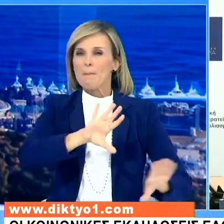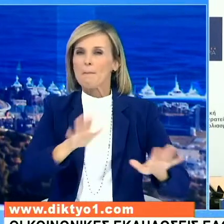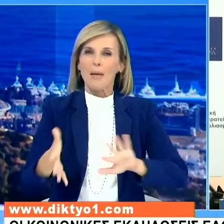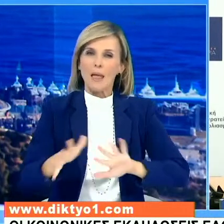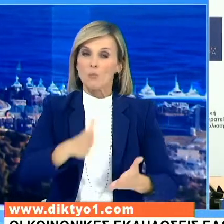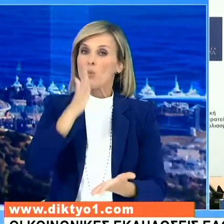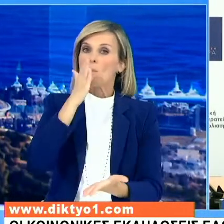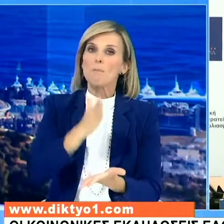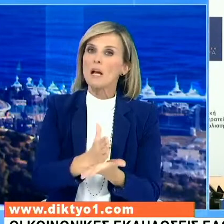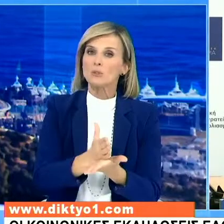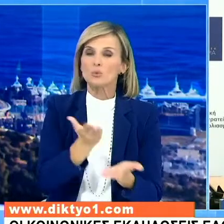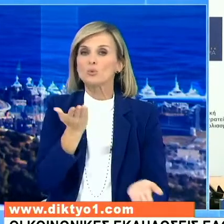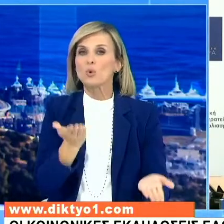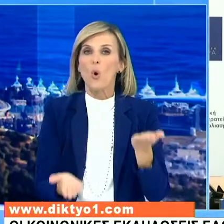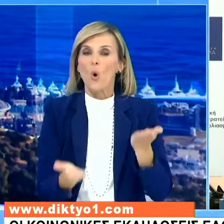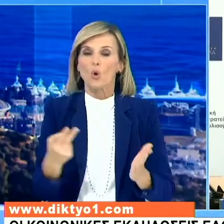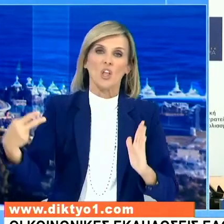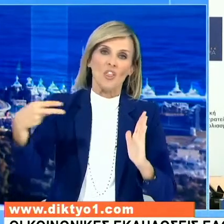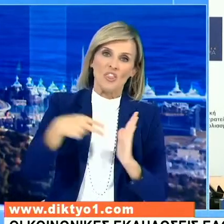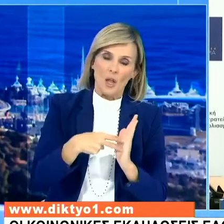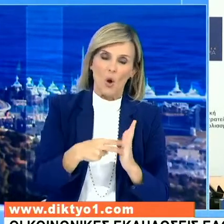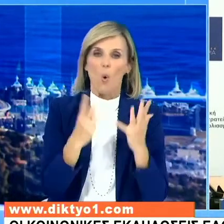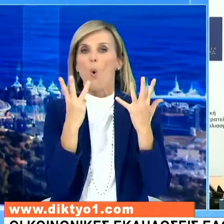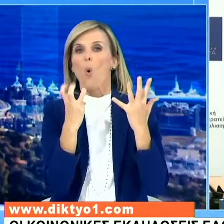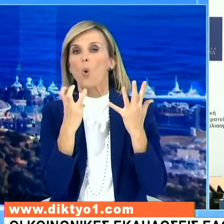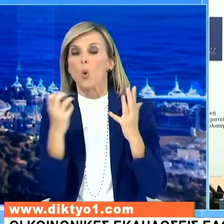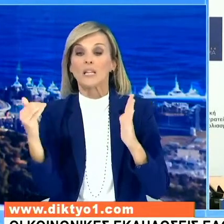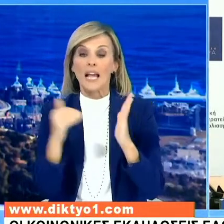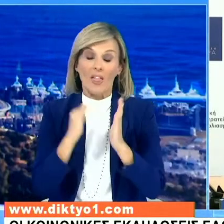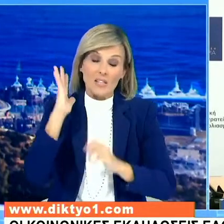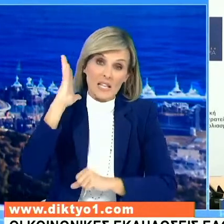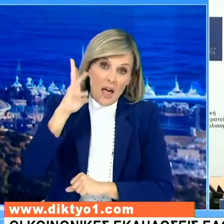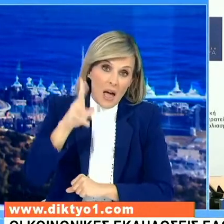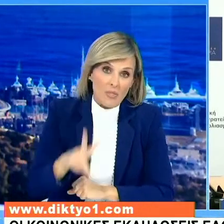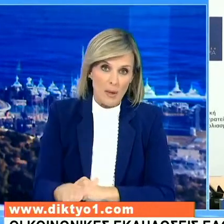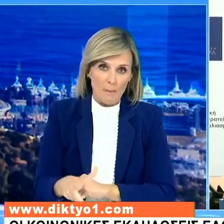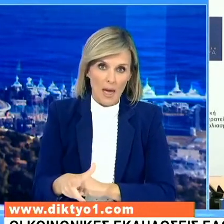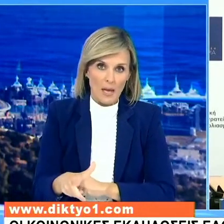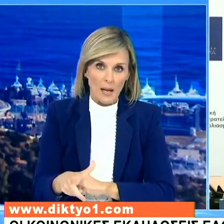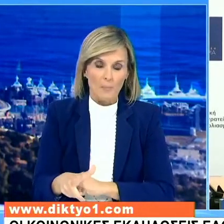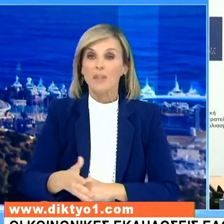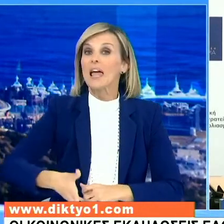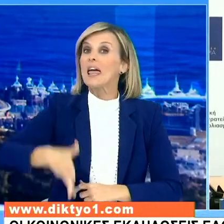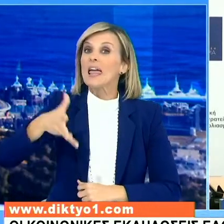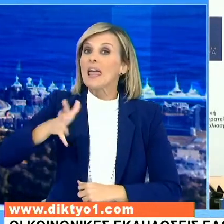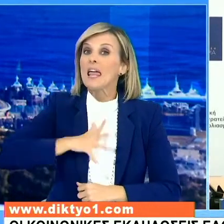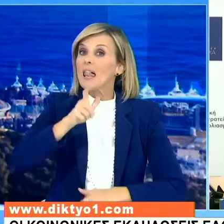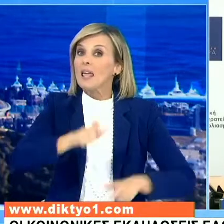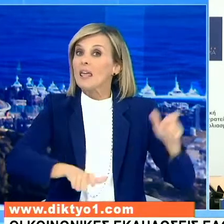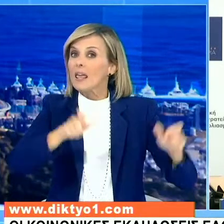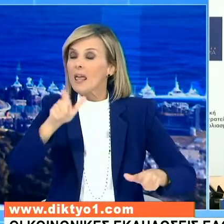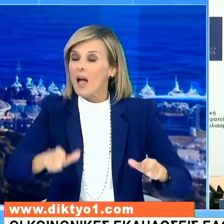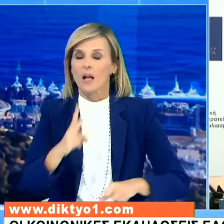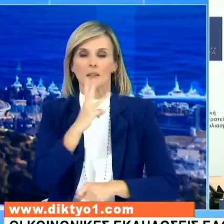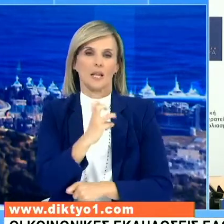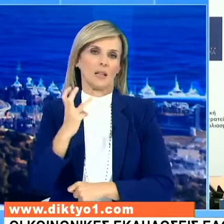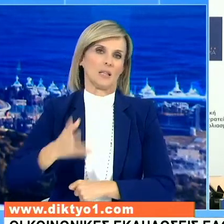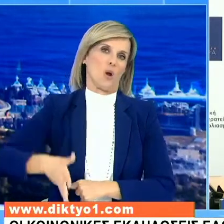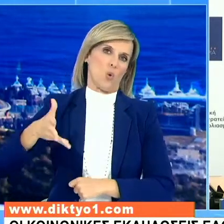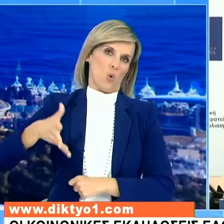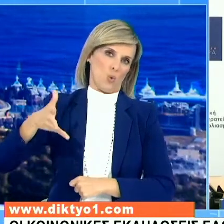κυλιόμενο αριθμό να ανέχεται στα 2.080 νέα κρούσματα ανά μέρα και τη διάμεση ηλικία των νέων κρουσμάτων να είναι στα 33